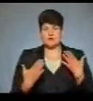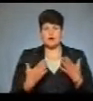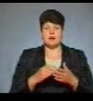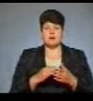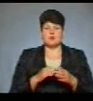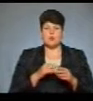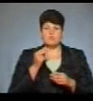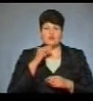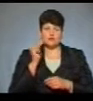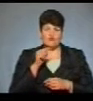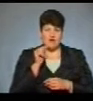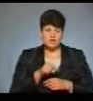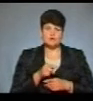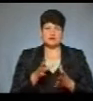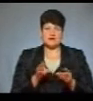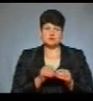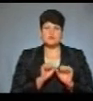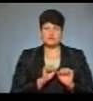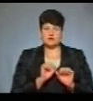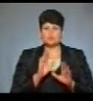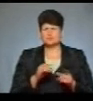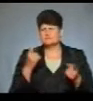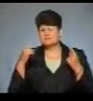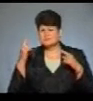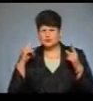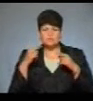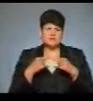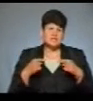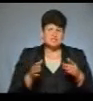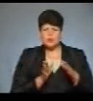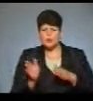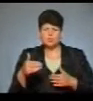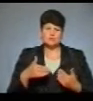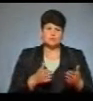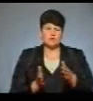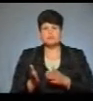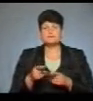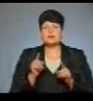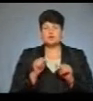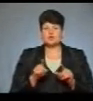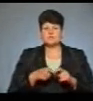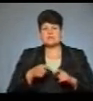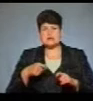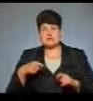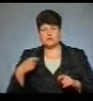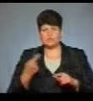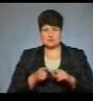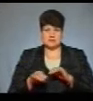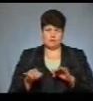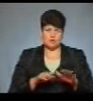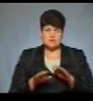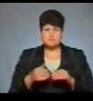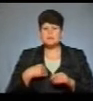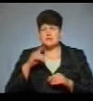адвокатами будуть максимально придумувати різні ходи, виходи для того, щоб затягнути цей процес.